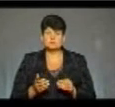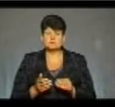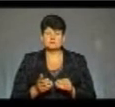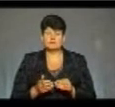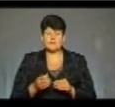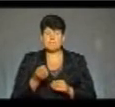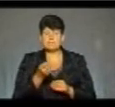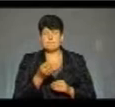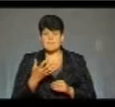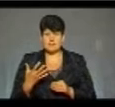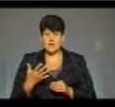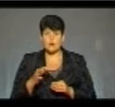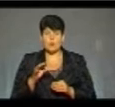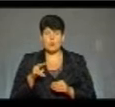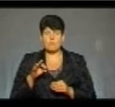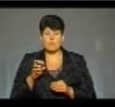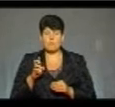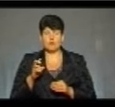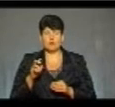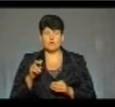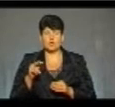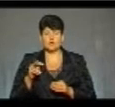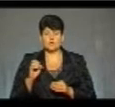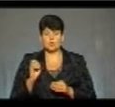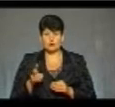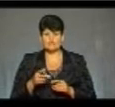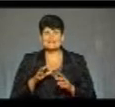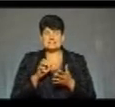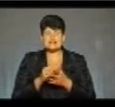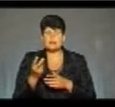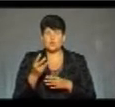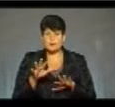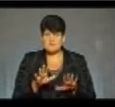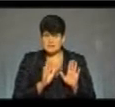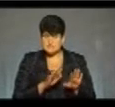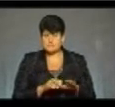З 15 – Опоблок. Ну, логічно, вони зайняли друге місце.